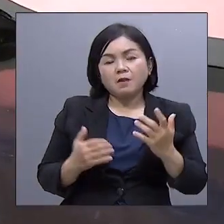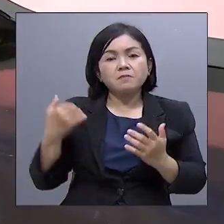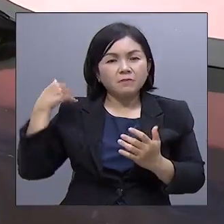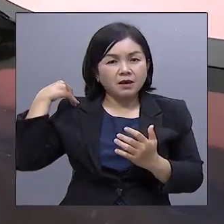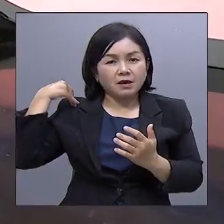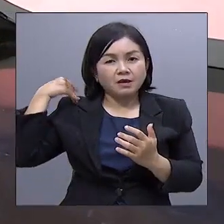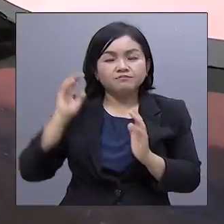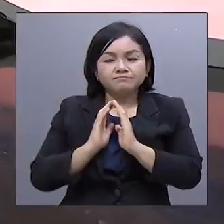ค่ะขอบคุณค่ะ